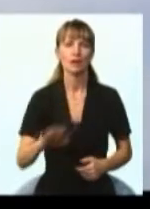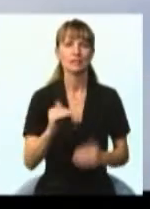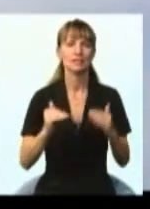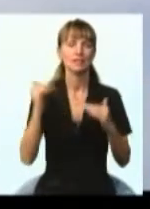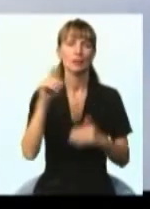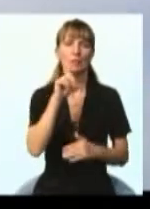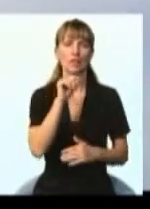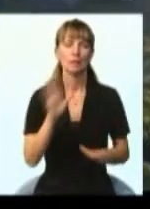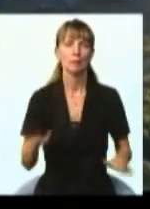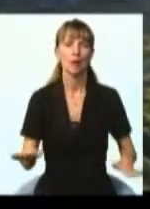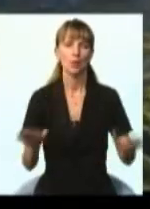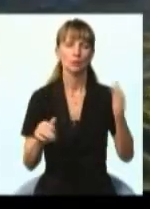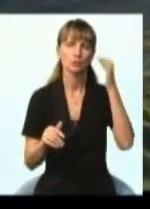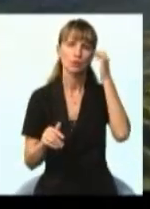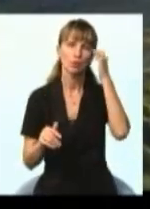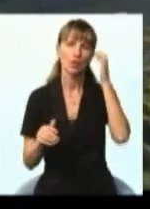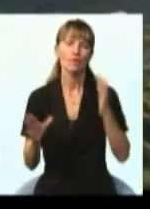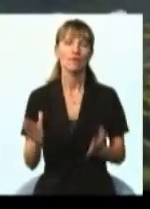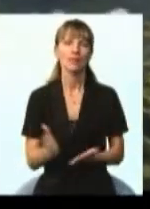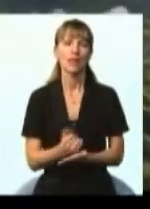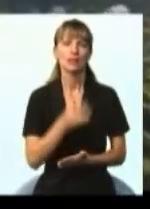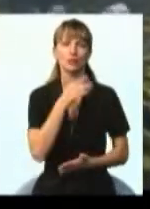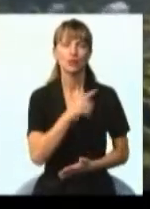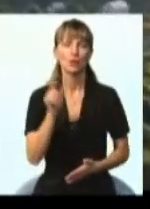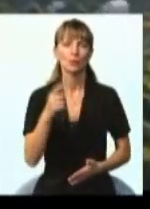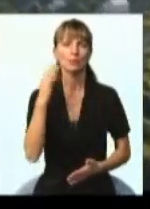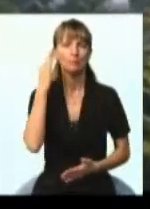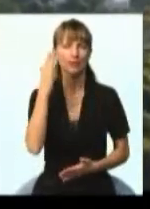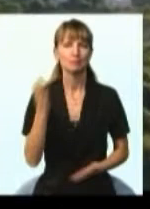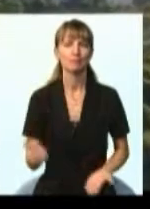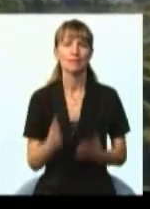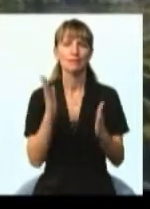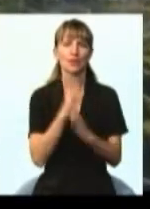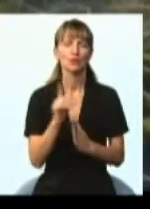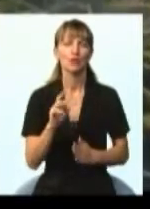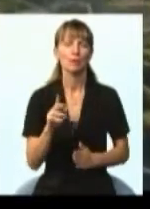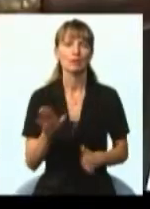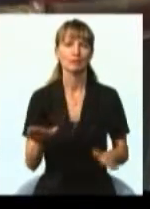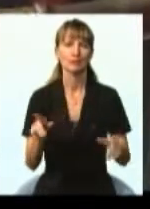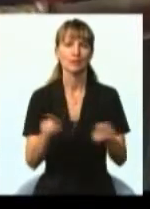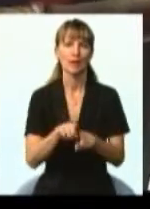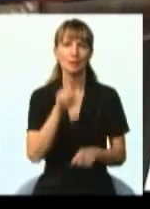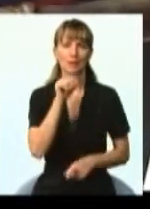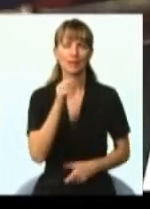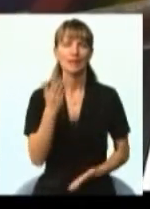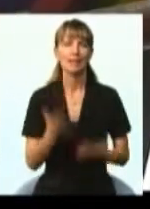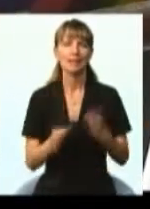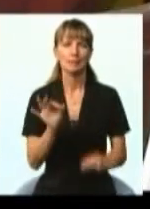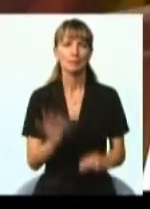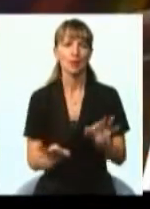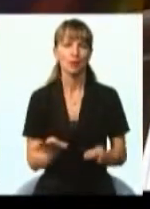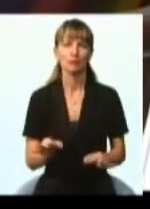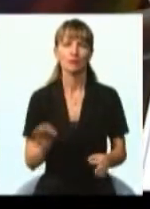висоти пташиного польоту? У давні часи люди мріяли піднятися в повітря, щоб парити як пташка. І якщо природа